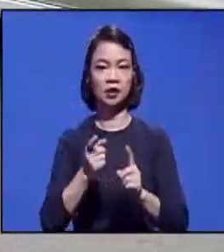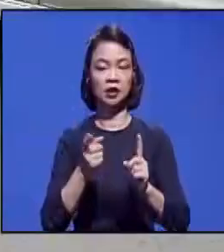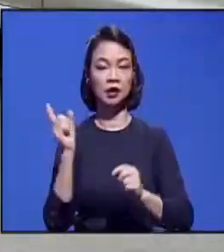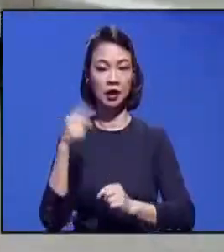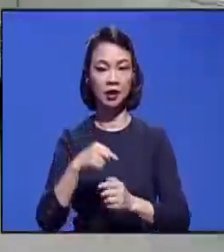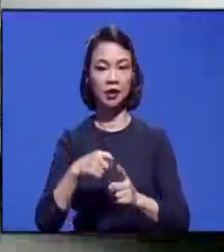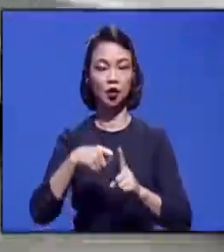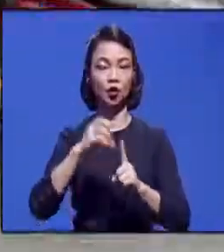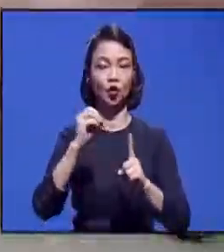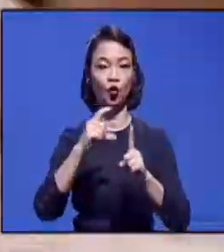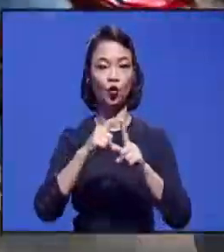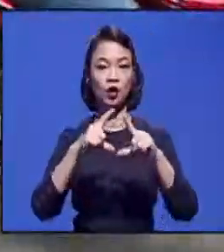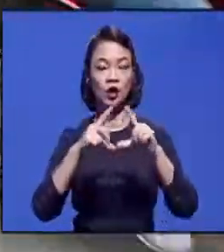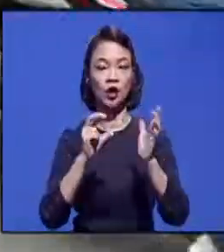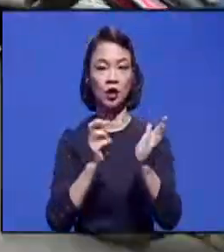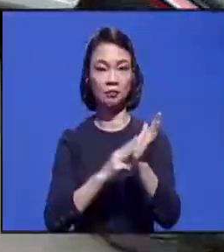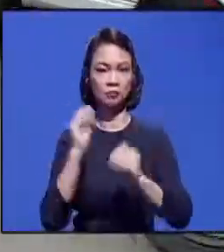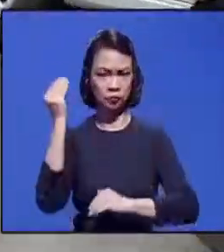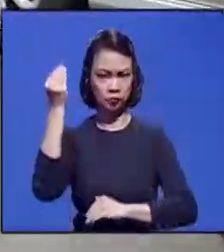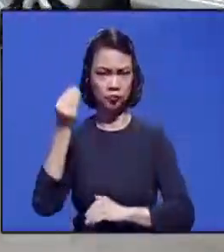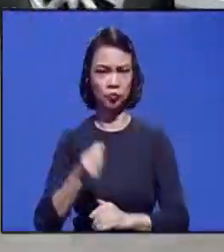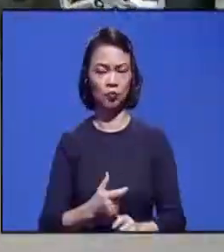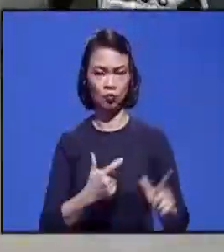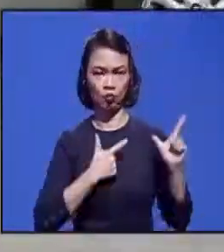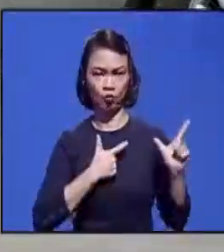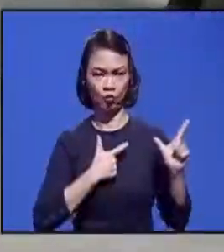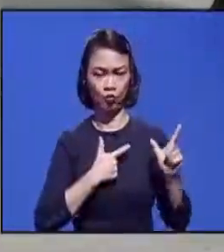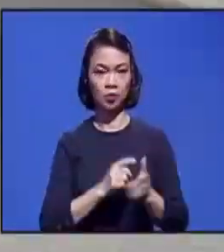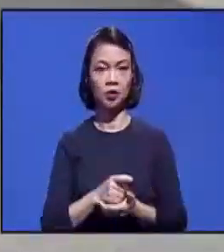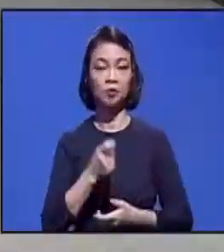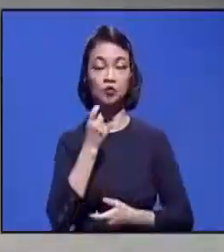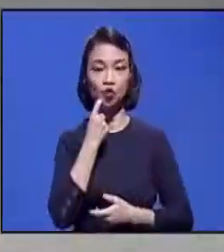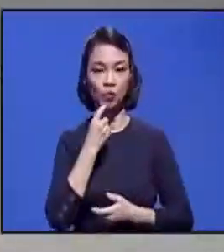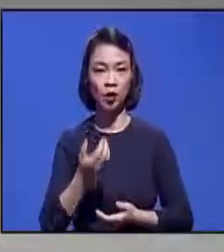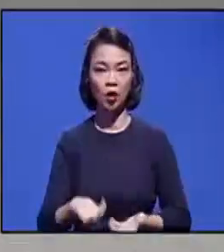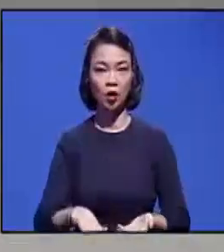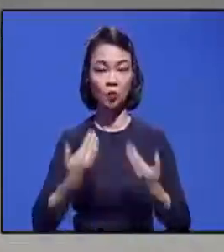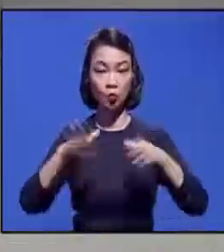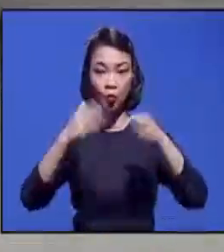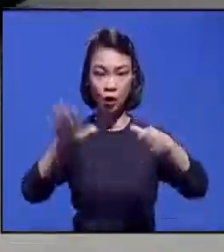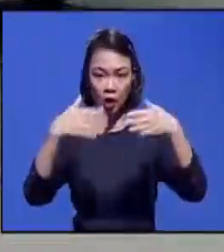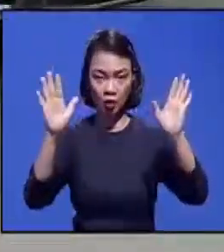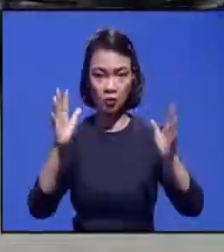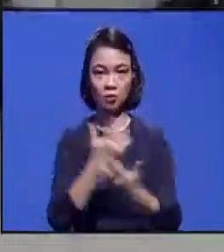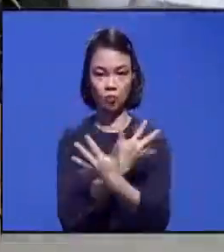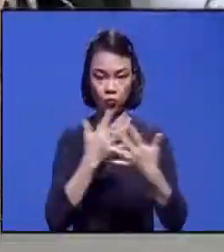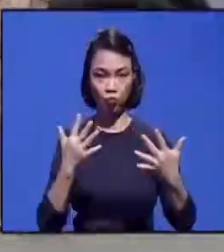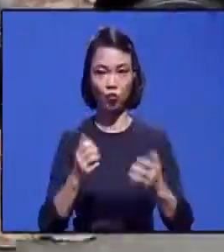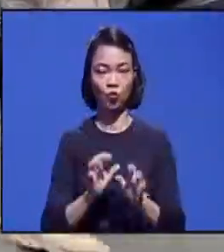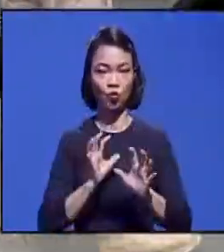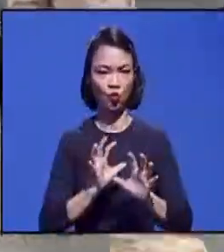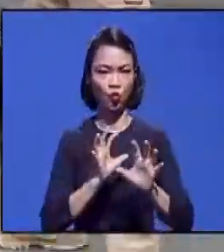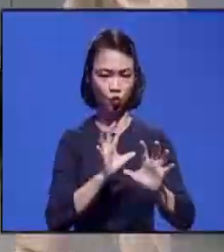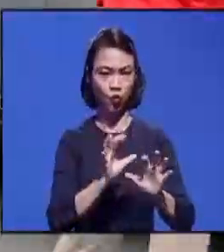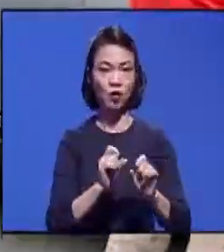Jaya, dan juga Marinir, ini kemudian masih mencoba membubarkan aksi massa yang ada, namun ini cukup berbeda dengan yang terjadi pada siang hari